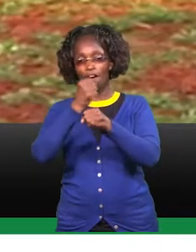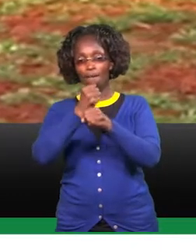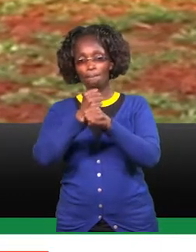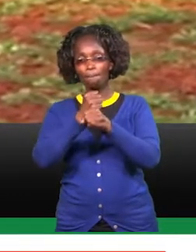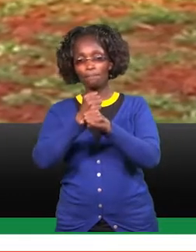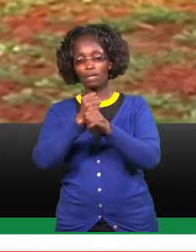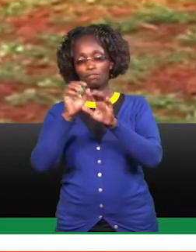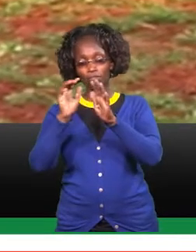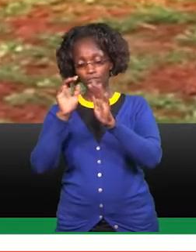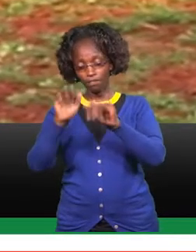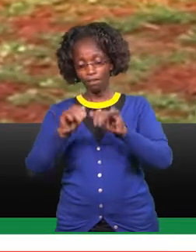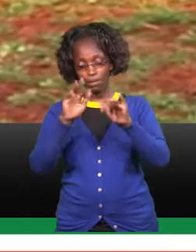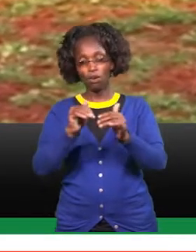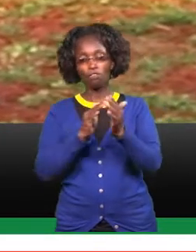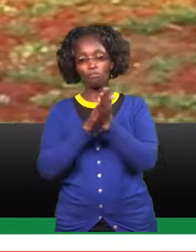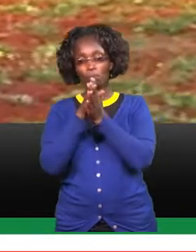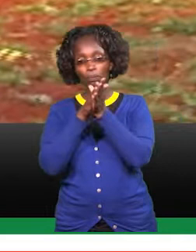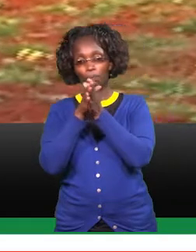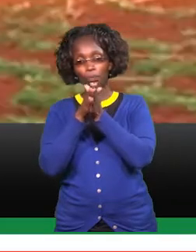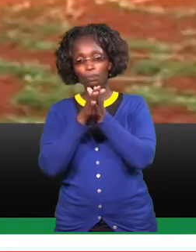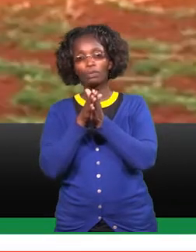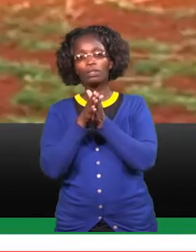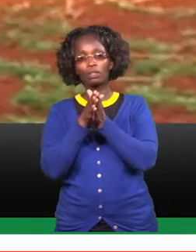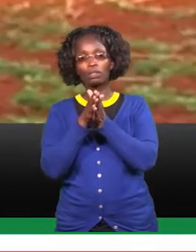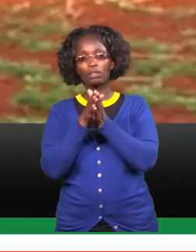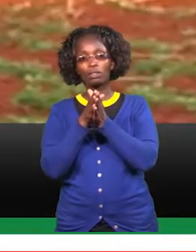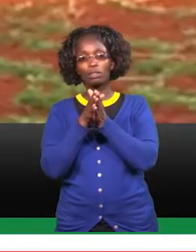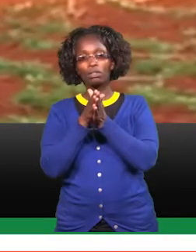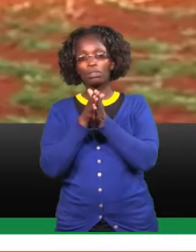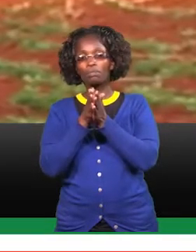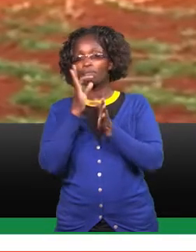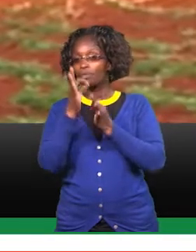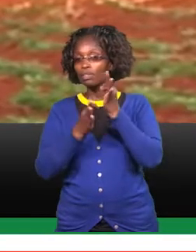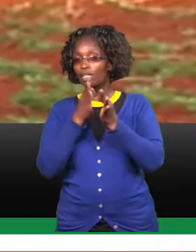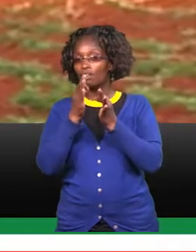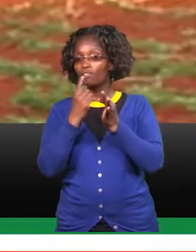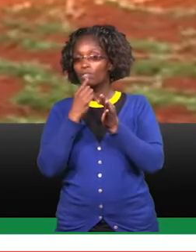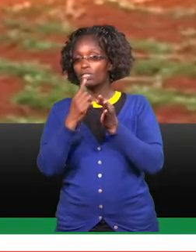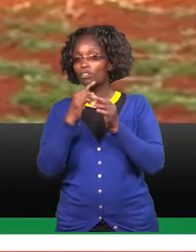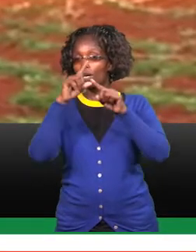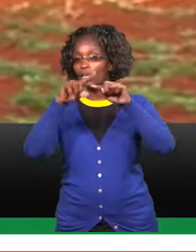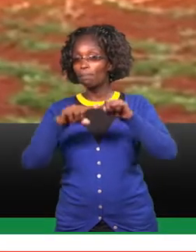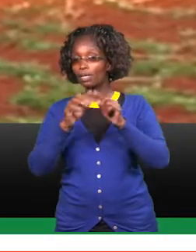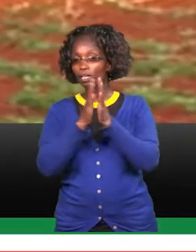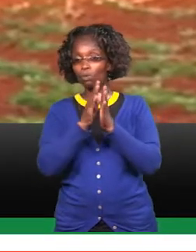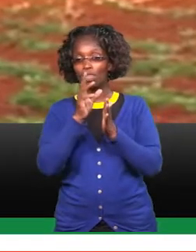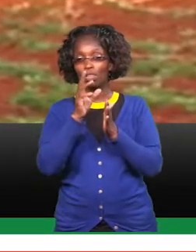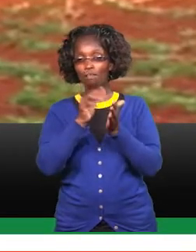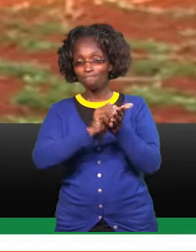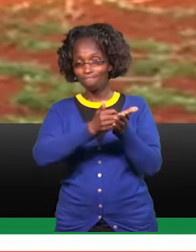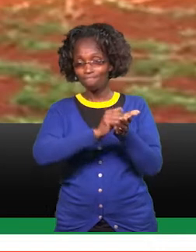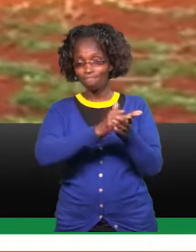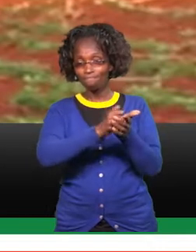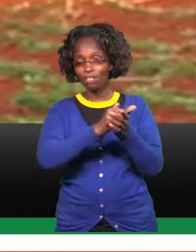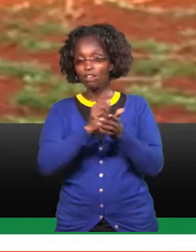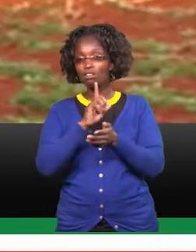baada ya kujaribu upanzi wa mahindi kwa miaka bila faida. Kulingana na hali vile iliyoko, ukisema unategemea mahindi, kwa kweli